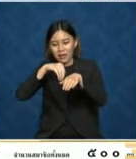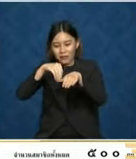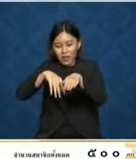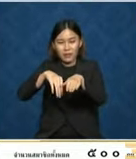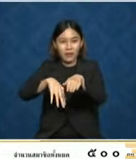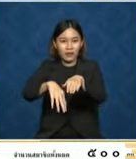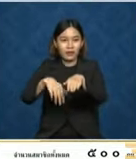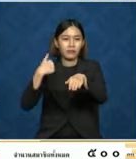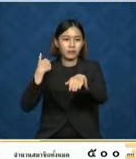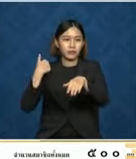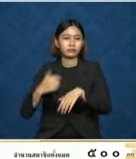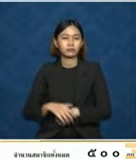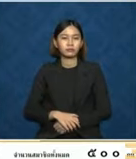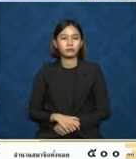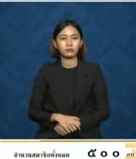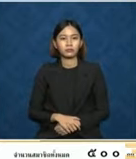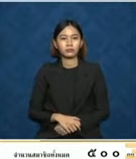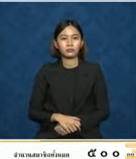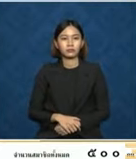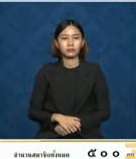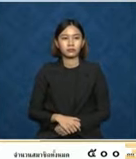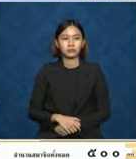ยค่ะ